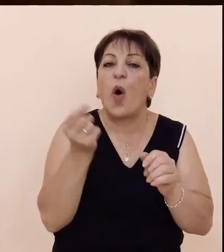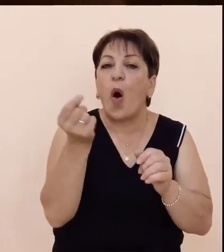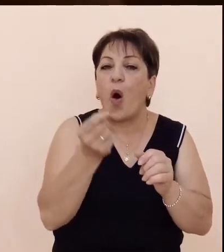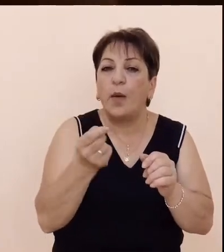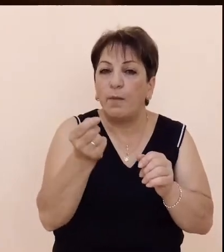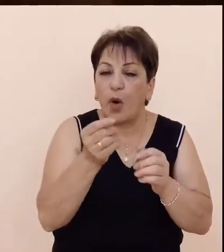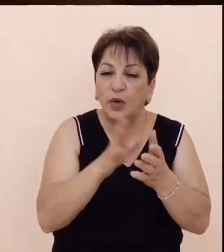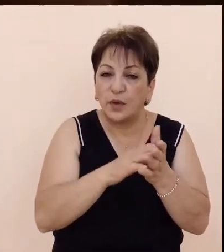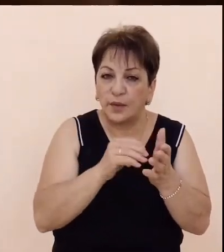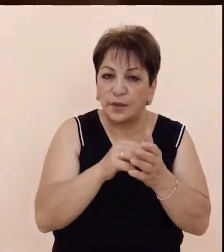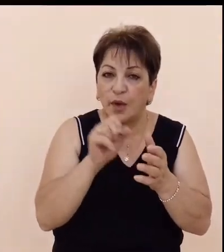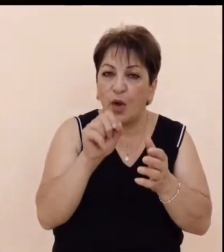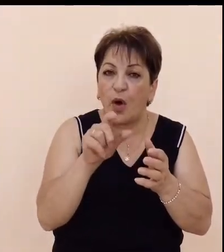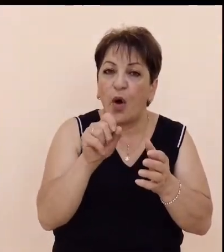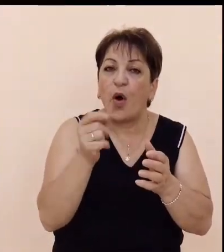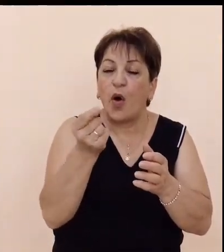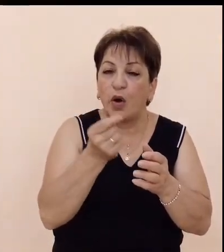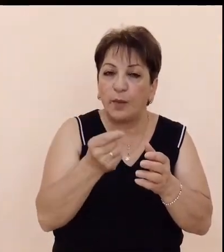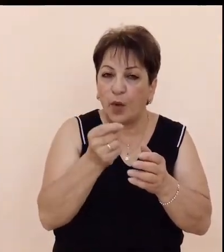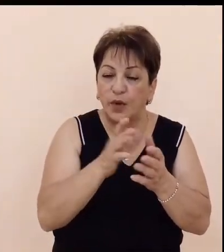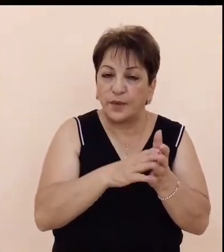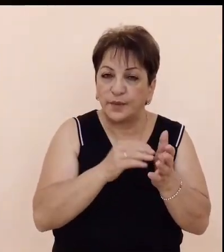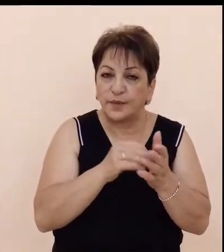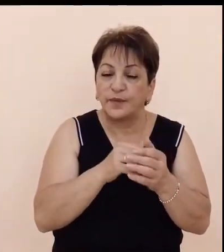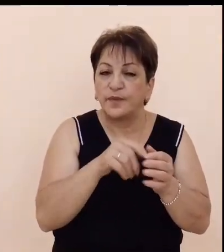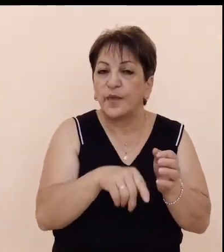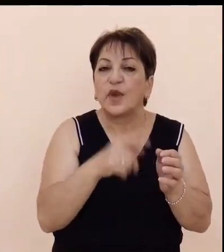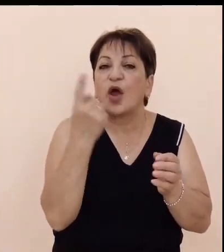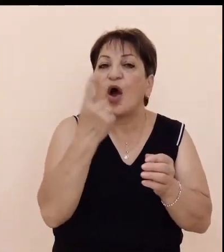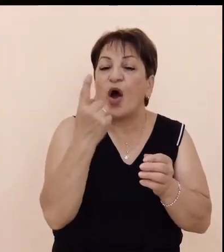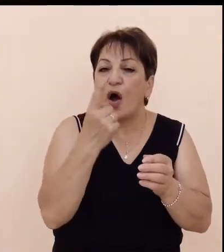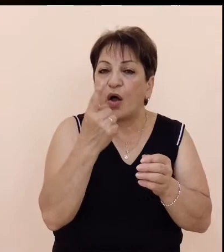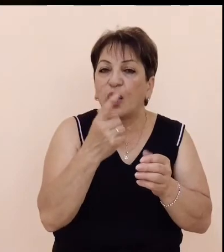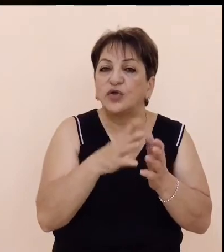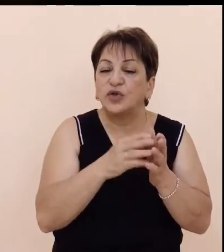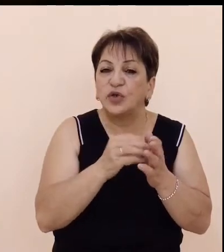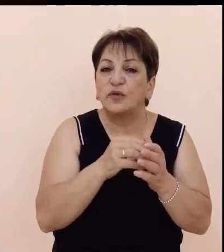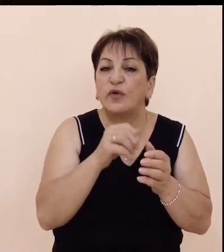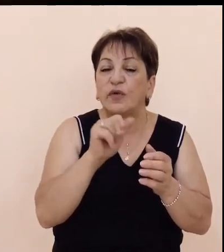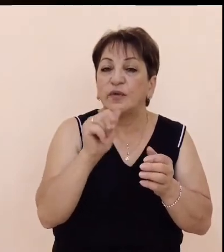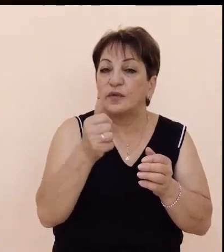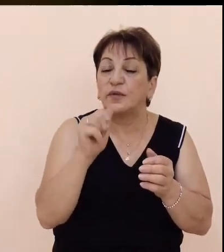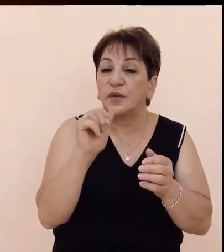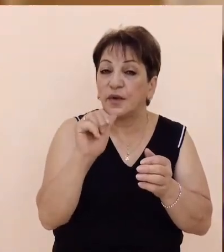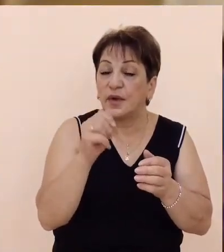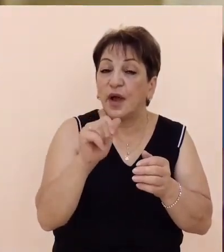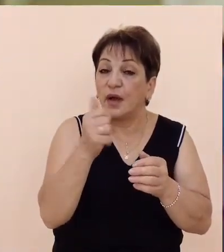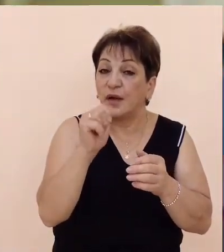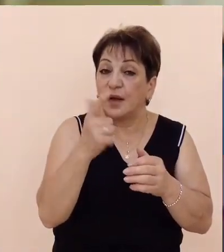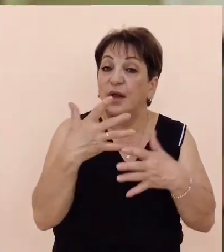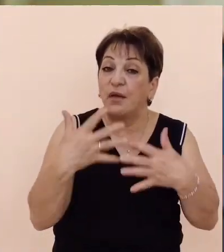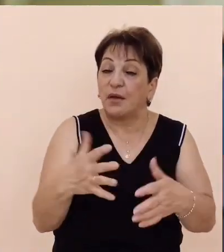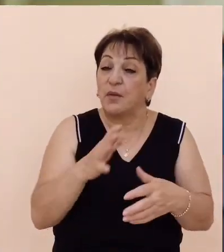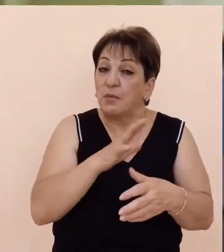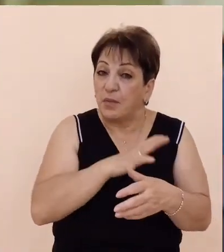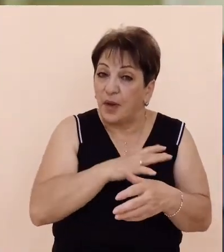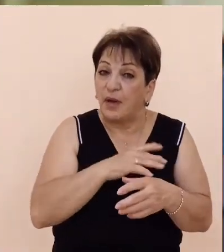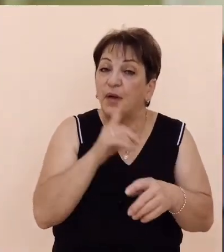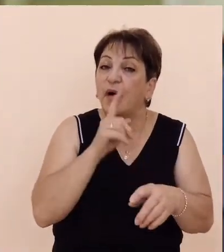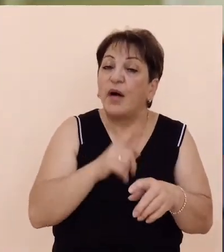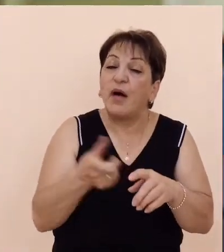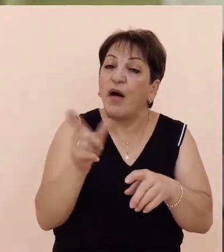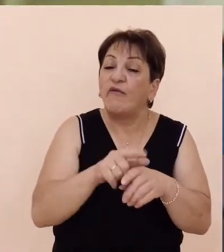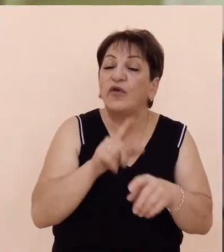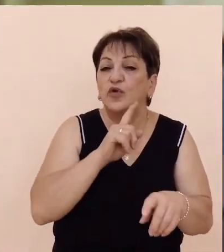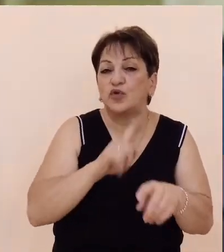ֆունկցիան։ Առաջնահղիները զգում են պտղի առաջին շարժվելը։ Կրկնահղիների մոտ պտղի առաջին խաղը զգում են հիմնականում ավելի